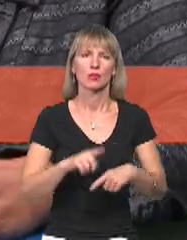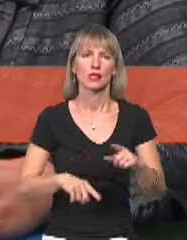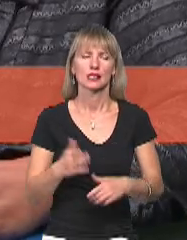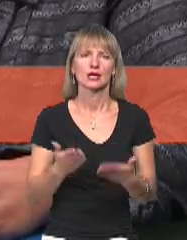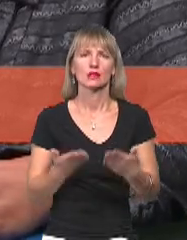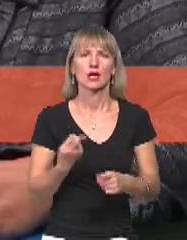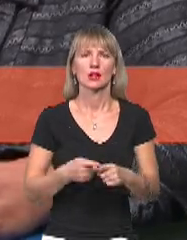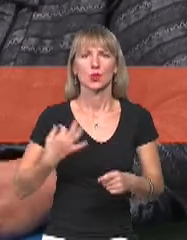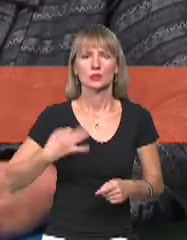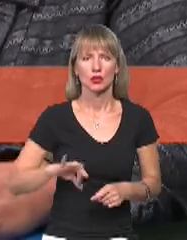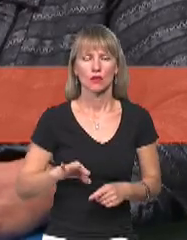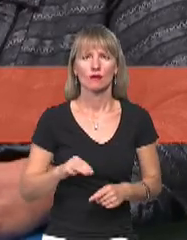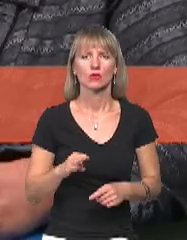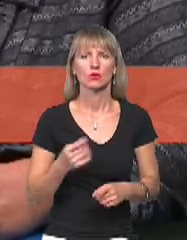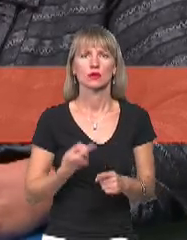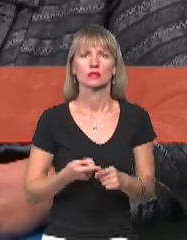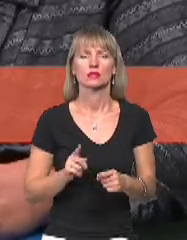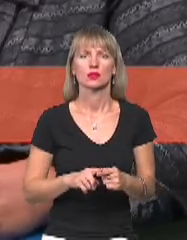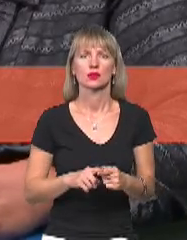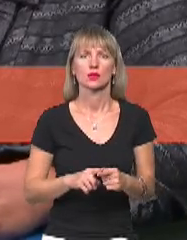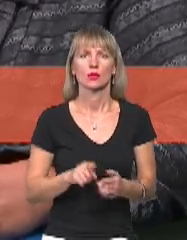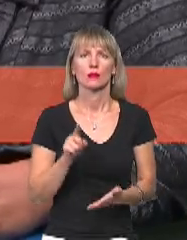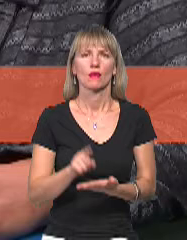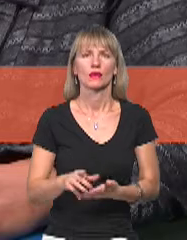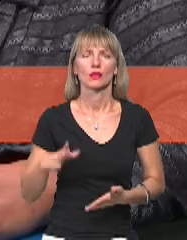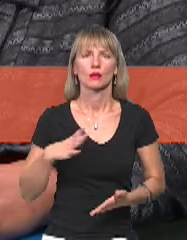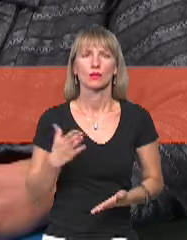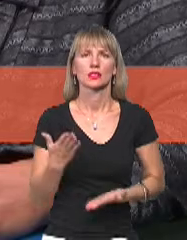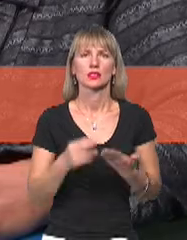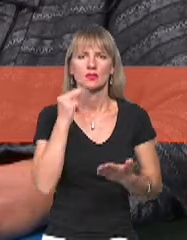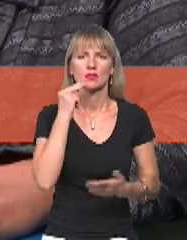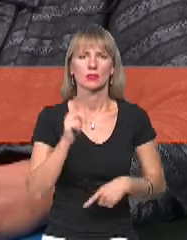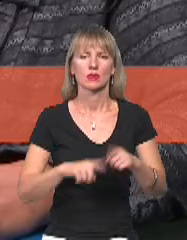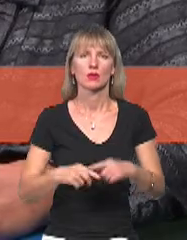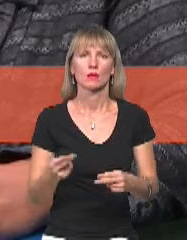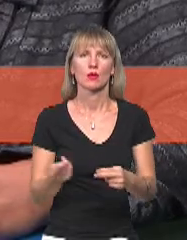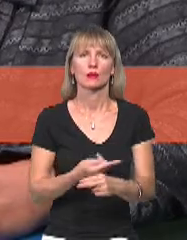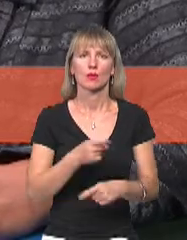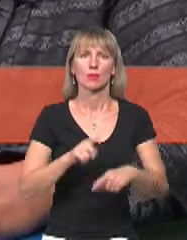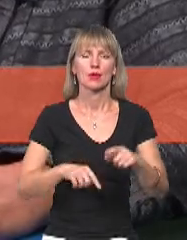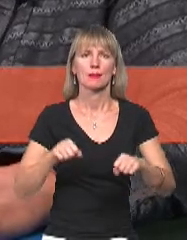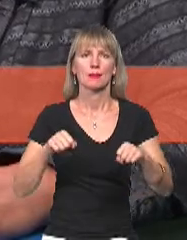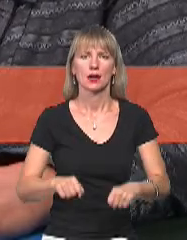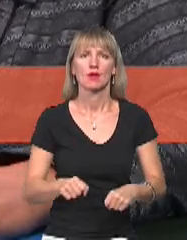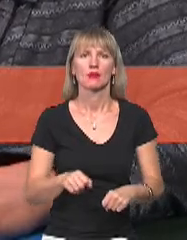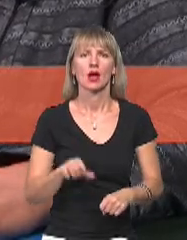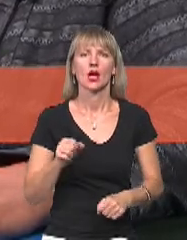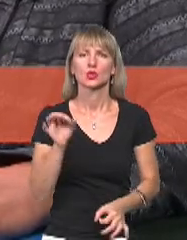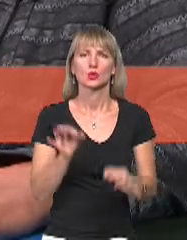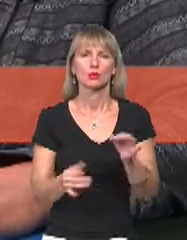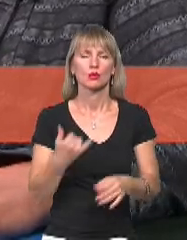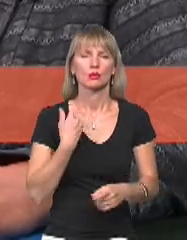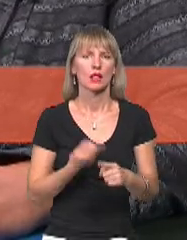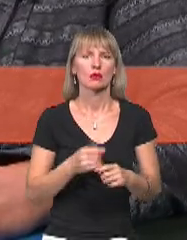це усиновлення, це, звичайно, повинно бути, якщо з вини батьків, позбавлення батьківських прав. Але суди у нас на це не